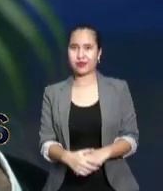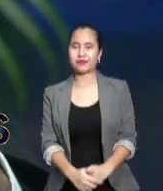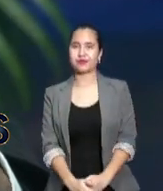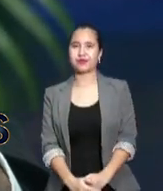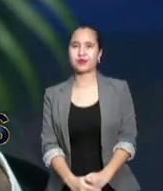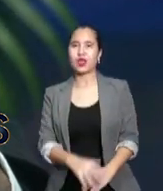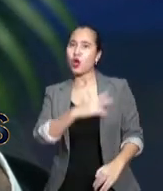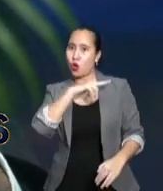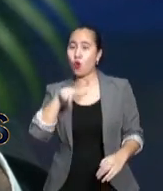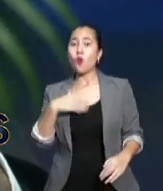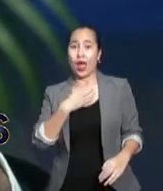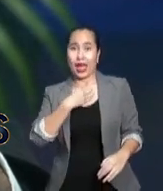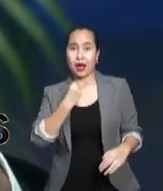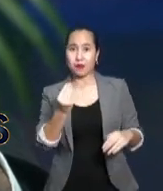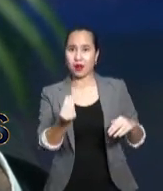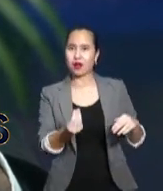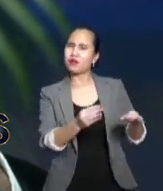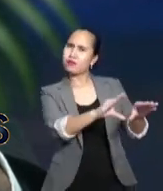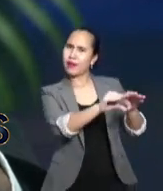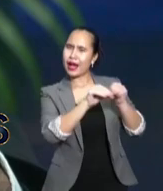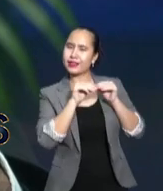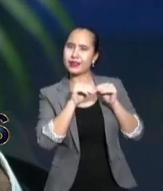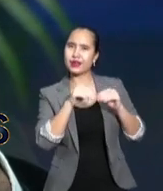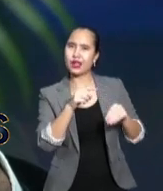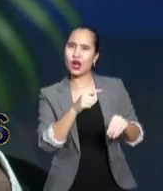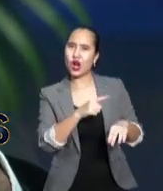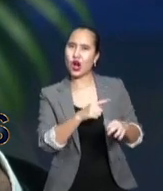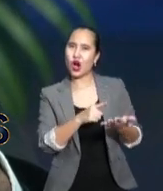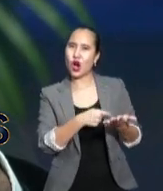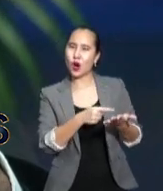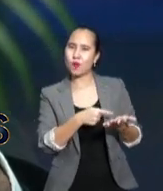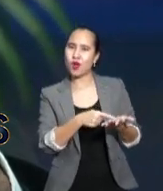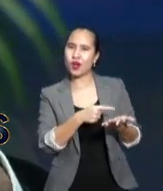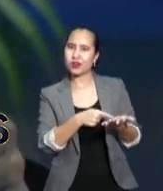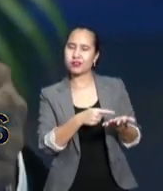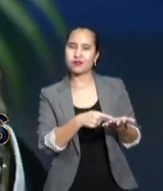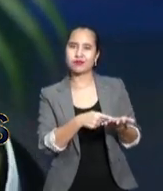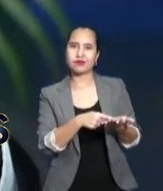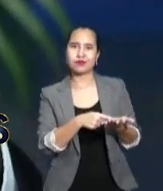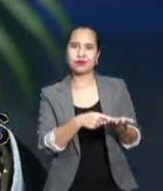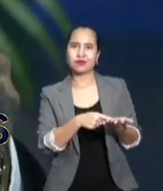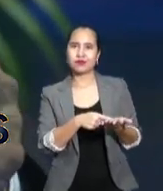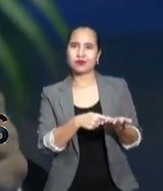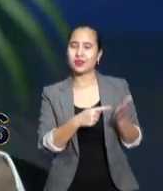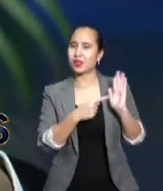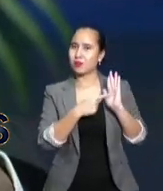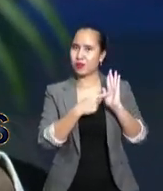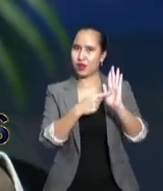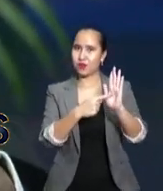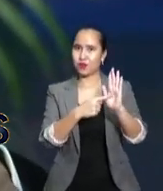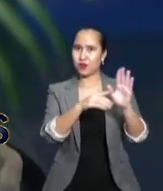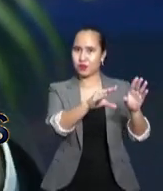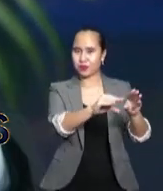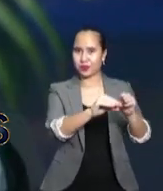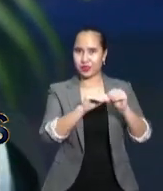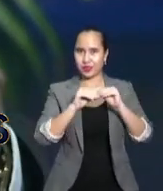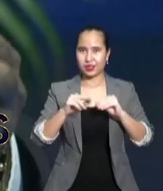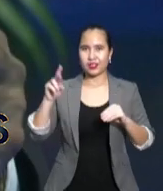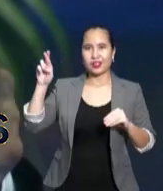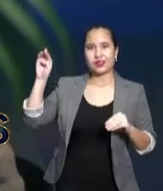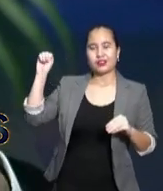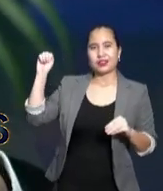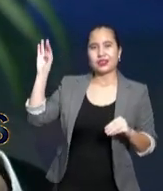hebben wat maatregelen ingezet, zoals de maatregelen van de retentieregeling,